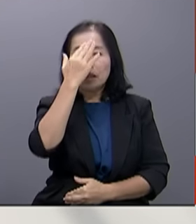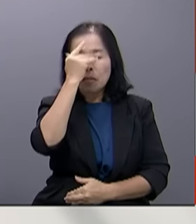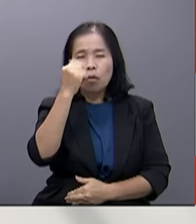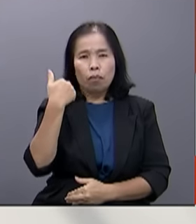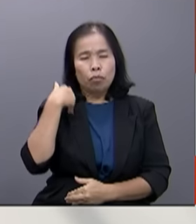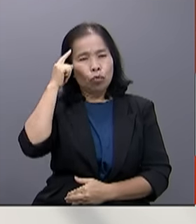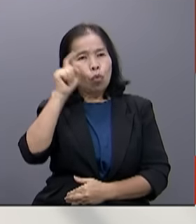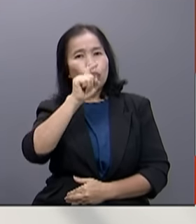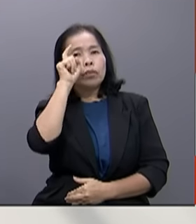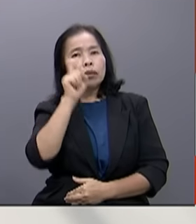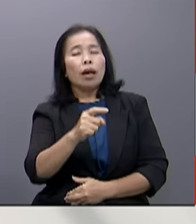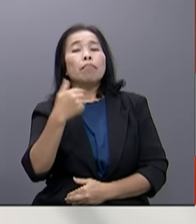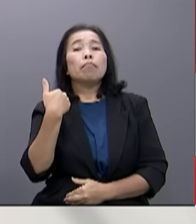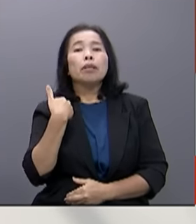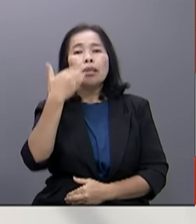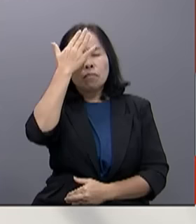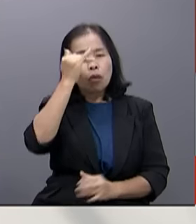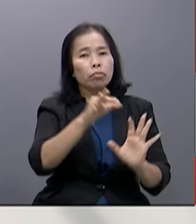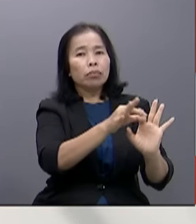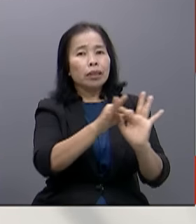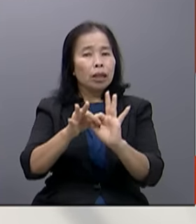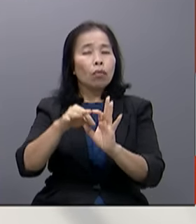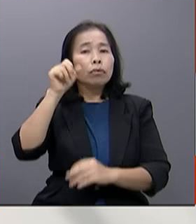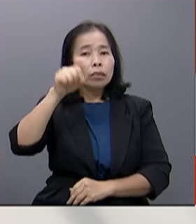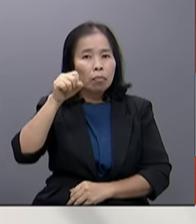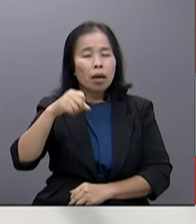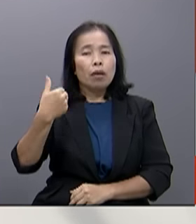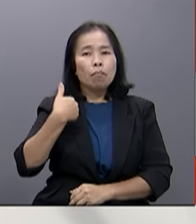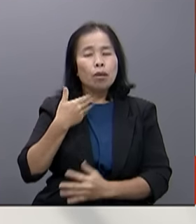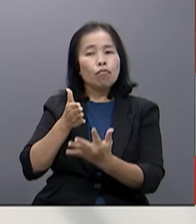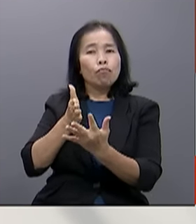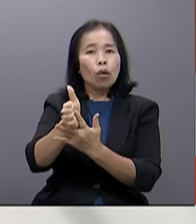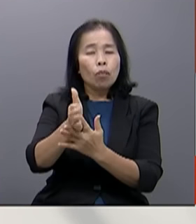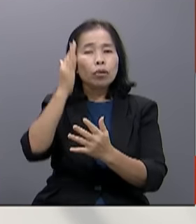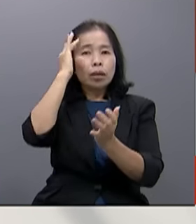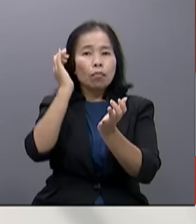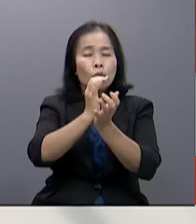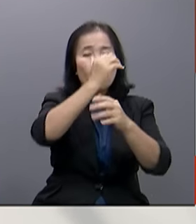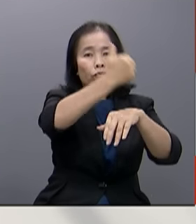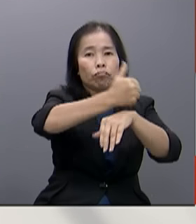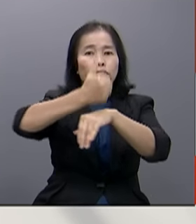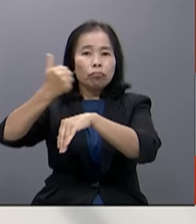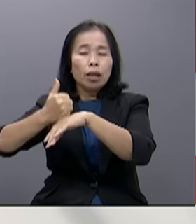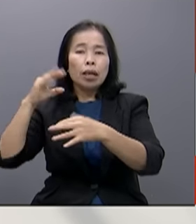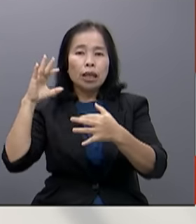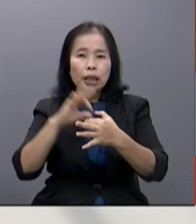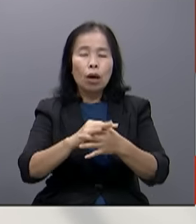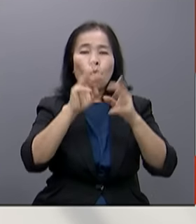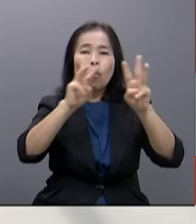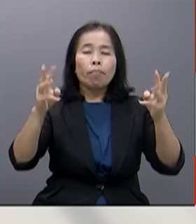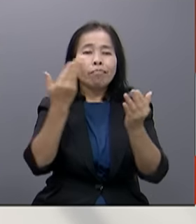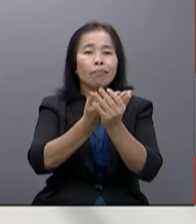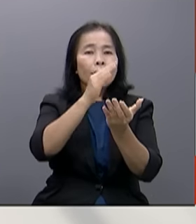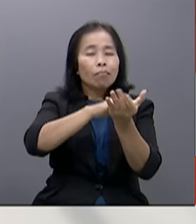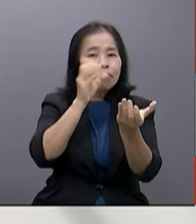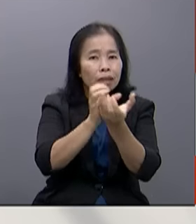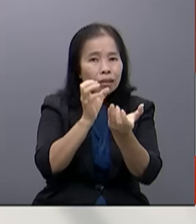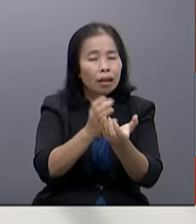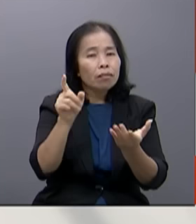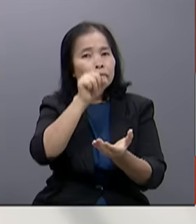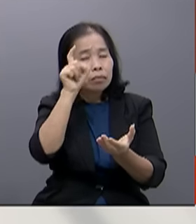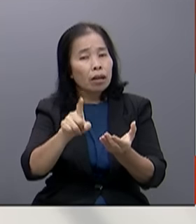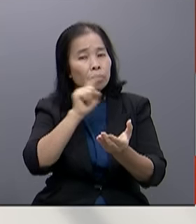สัยอย่างมากว่ามันอาจจะไปเกี่ยวข้องกับข้อครหาเรื่องที่นายตำรวจระดับสูงถูกกล่าวหาพัวพันกับเว็บพนันนะคะตรงนี้มันจะต้องมองแยกส่